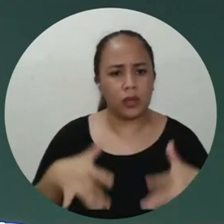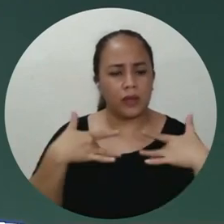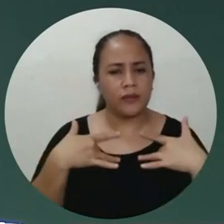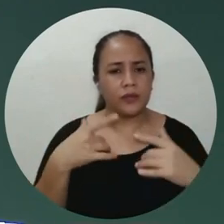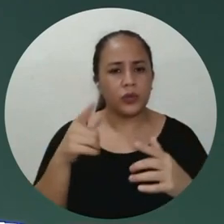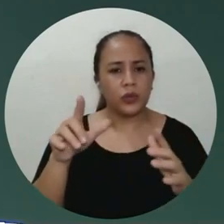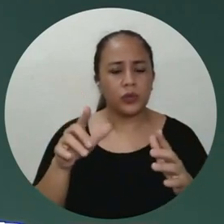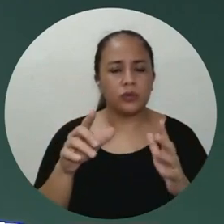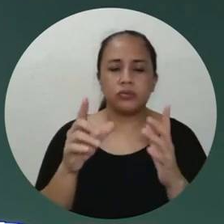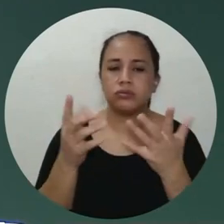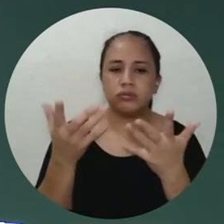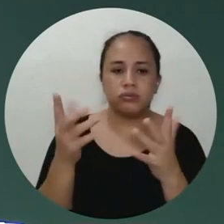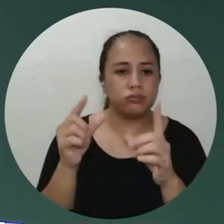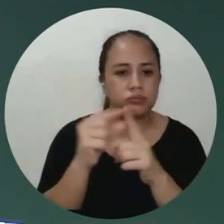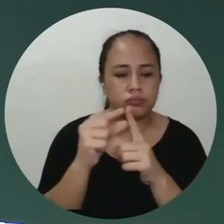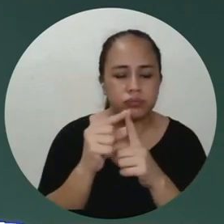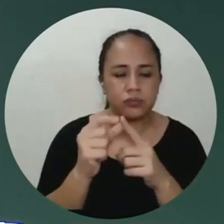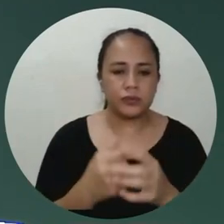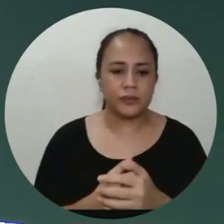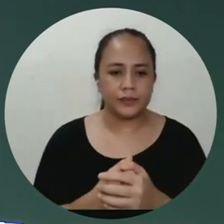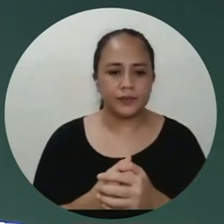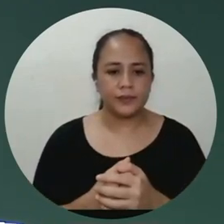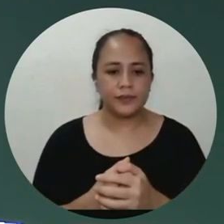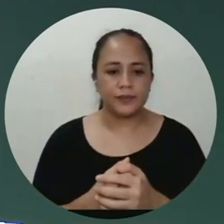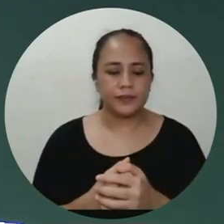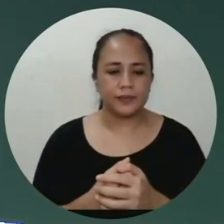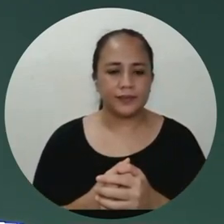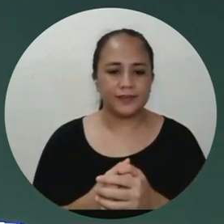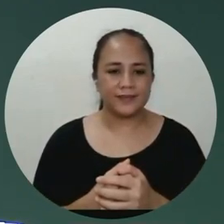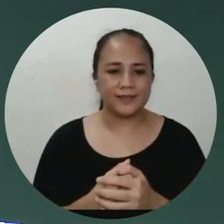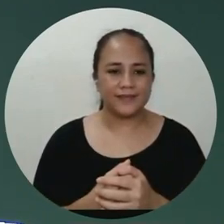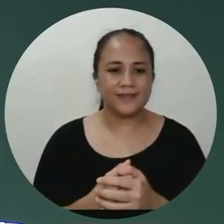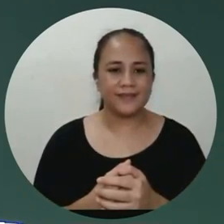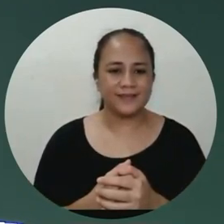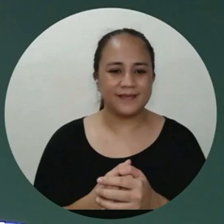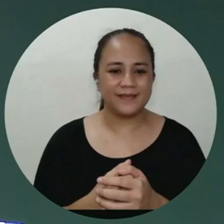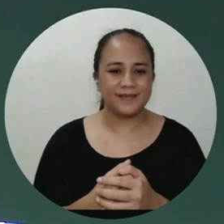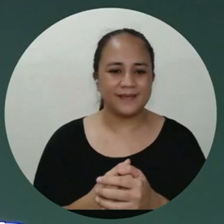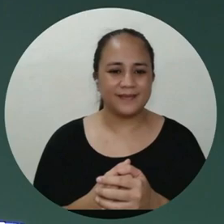stake your life on the word? 자, 이사야 40장 8절에